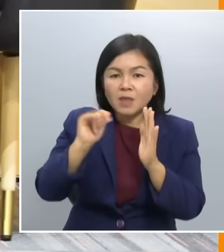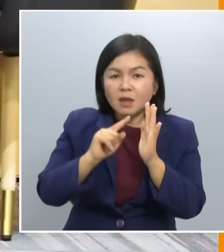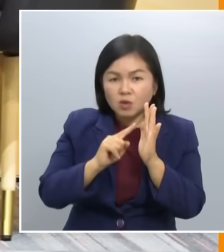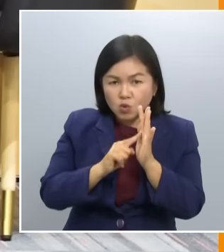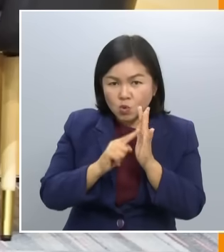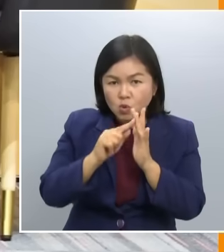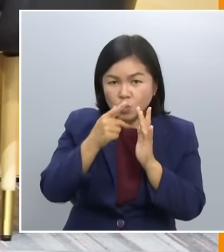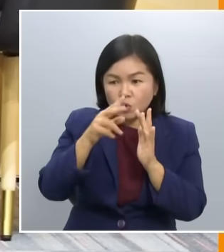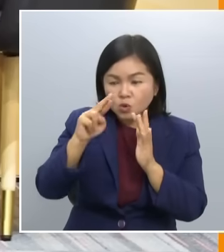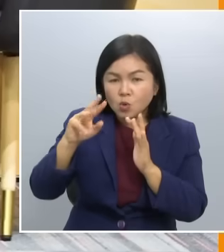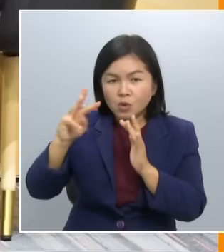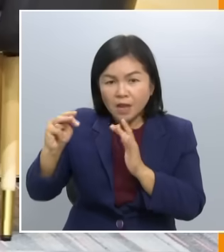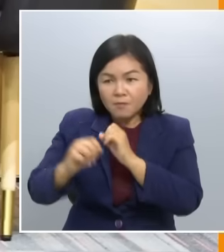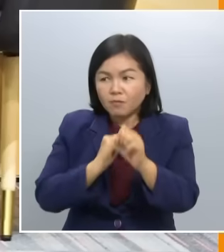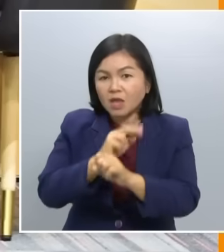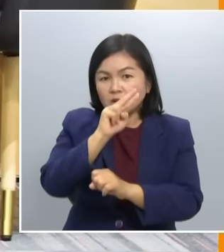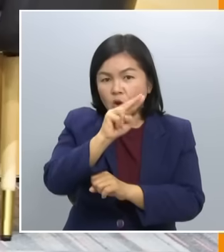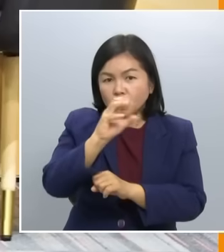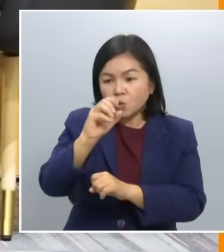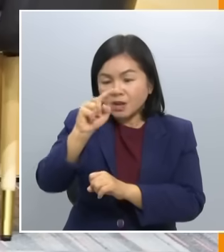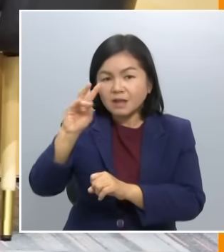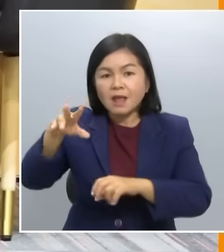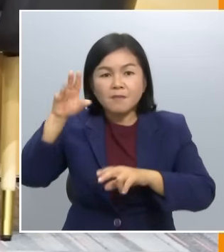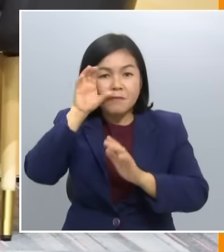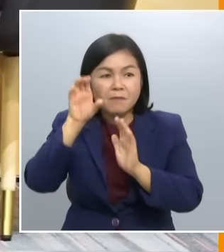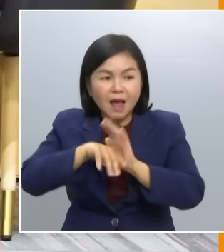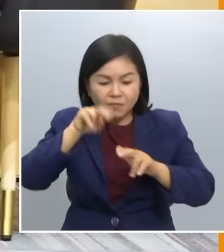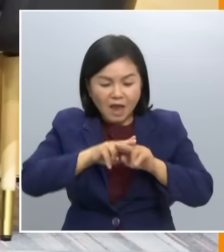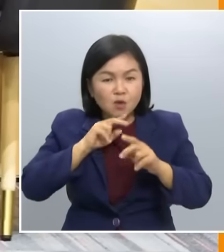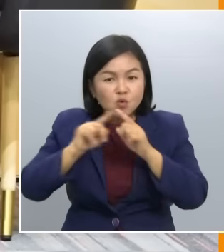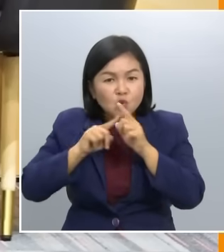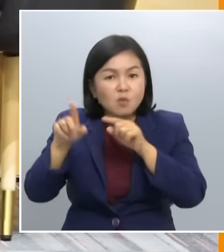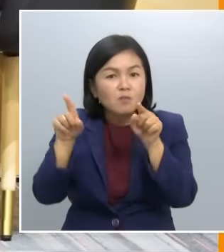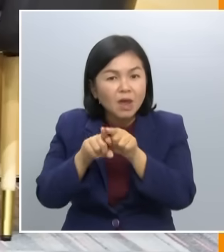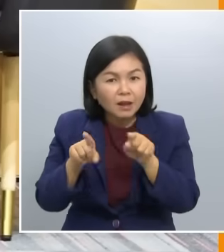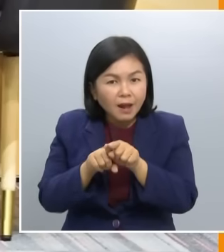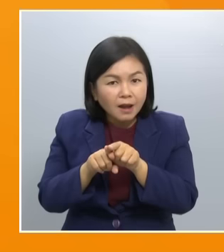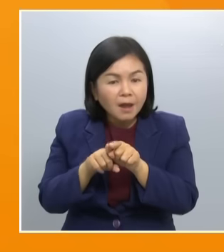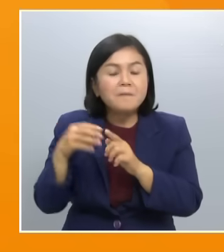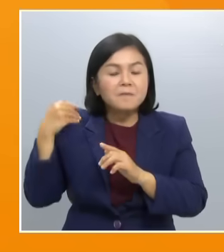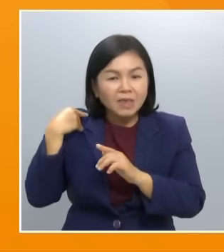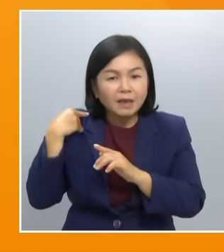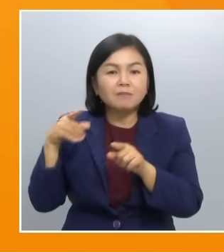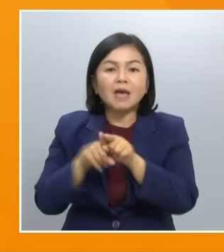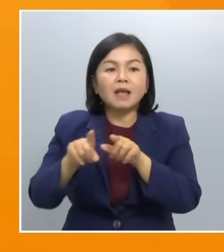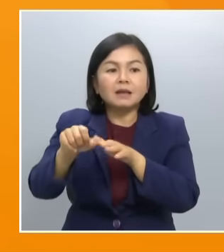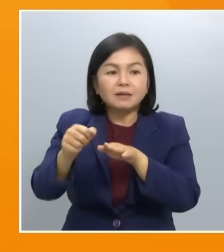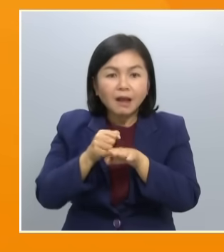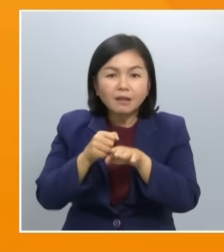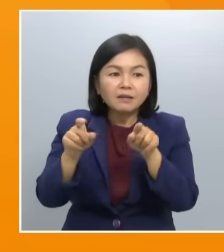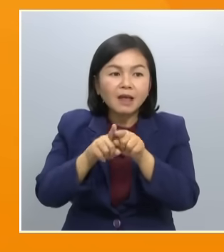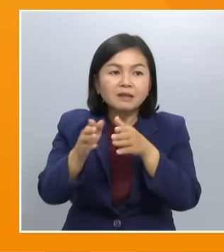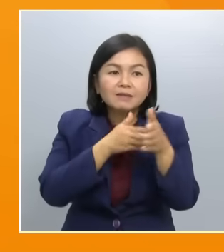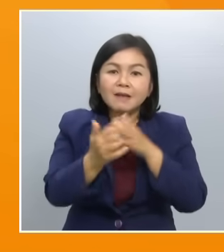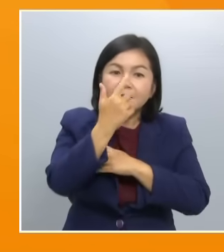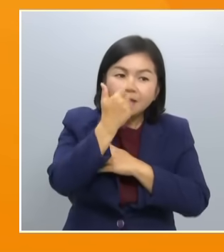ทรูโด2017ภาพนั่งคุยของทั้งคู่ก็ปรากฏว่ามีถุงเท้านี่แหละ ถุงเท้าลวดลายสี